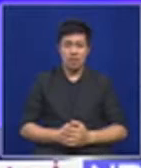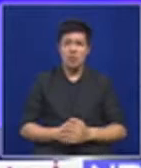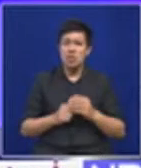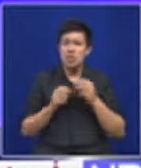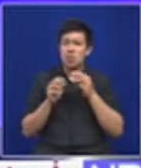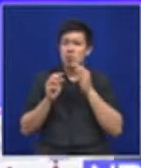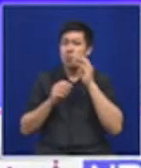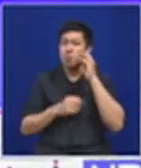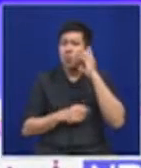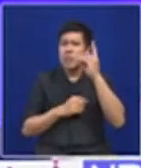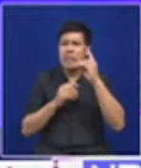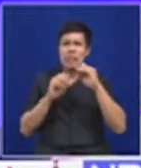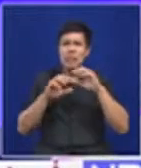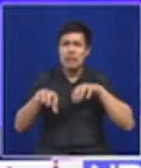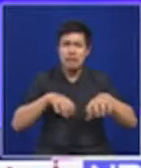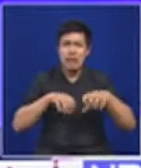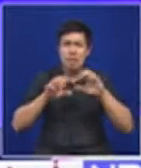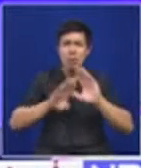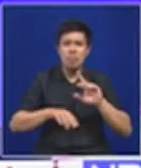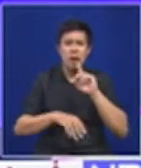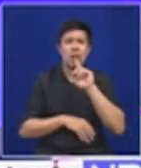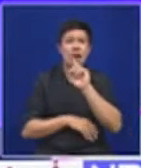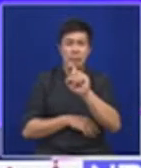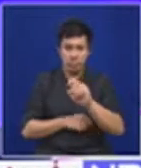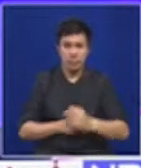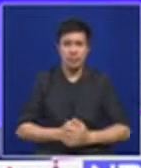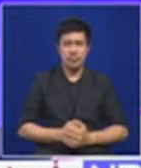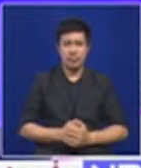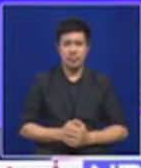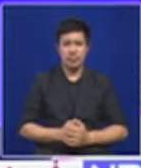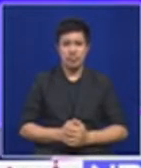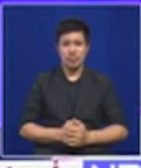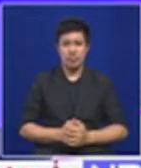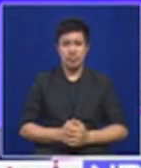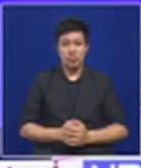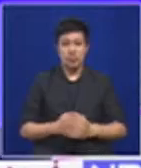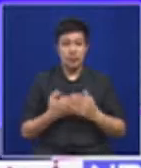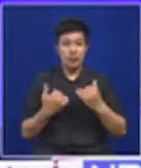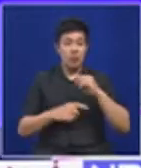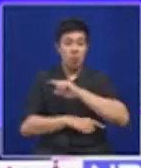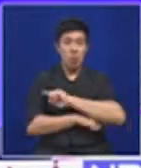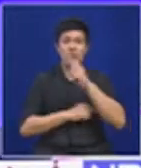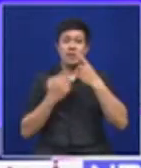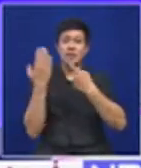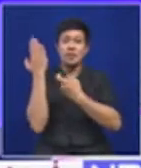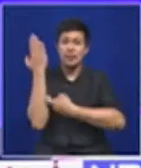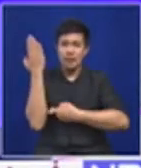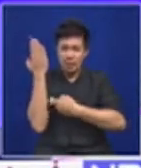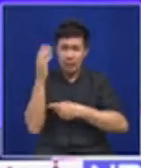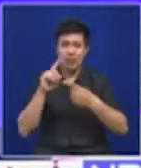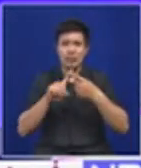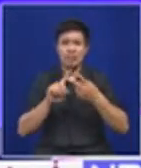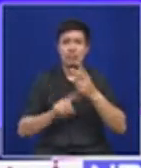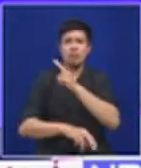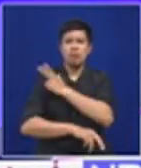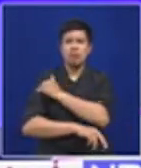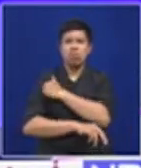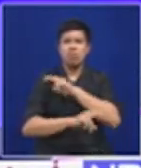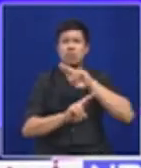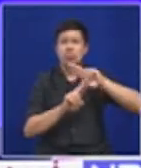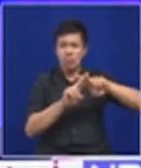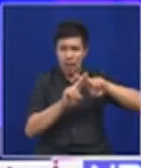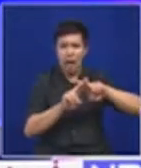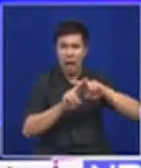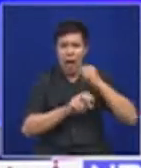กรรมวันพรุ่งนี้จะเป็นยังไงบ้างคะ อ๋อครับจริงๆแล้วงานวันยางพาราแล้วก็งานกาชาดเราจัดร่วมกันมา